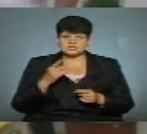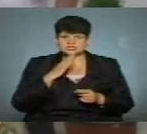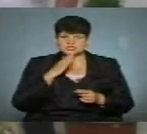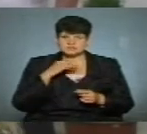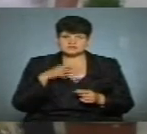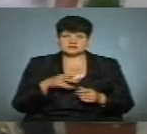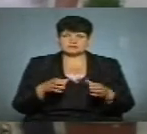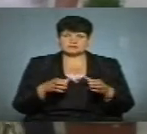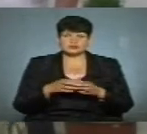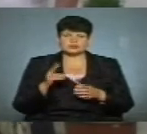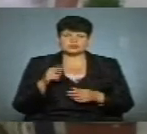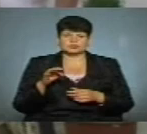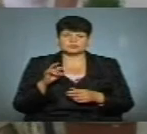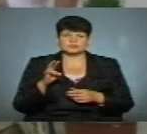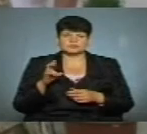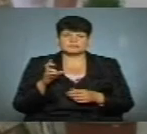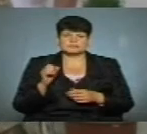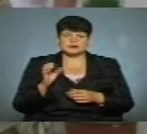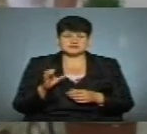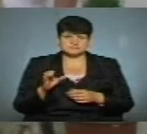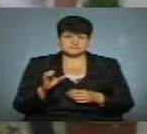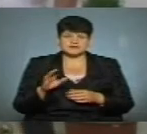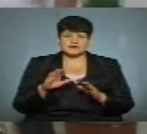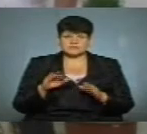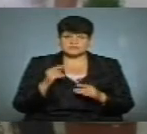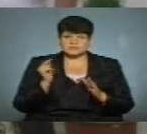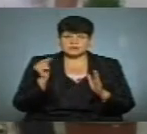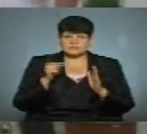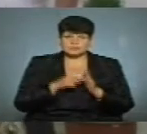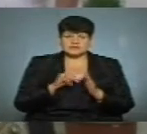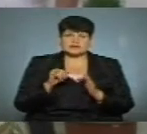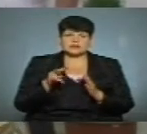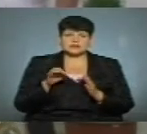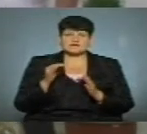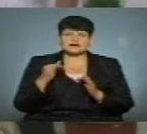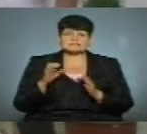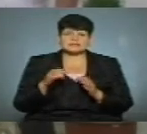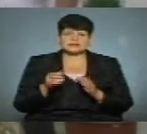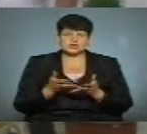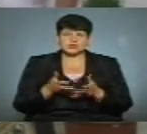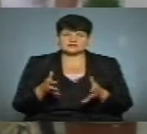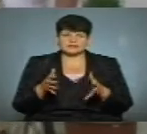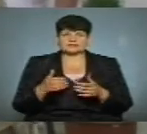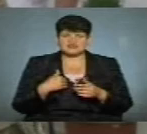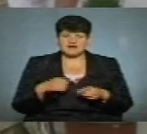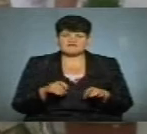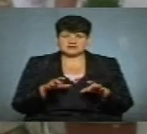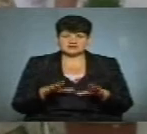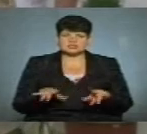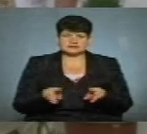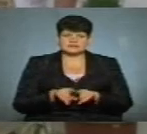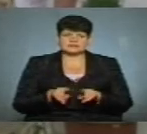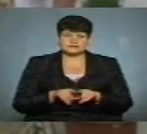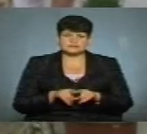батальйон «Донбас». І після того, як вона потрапила в Іловайський котел в серпні місяці, я вирішила так ж